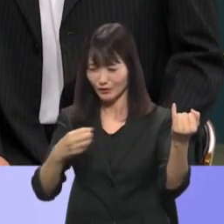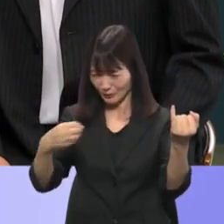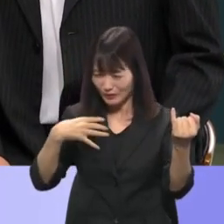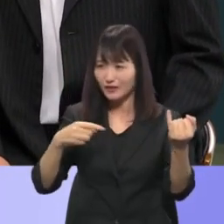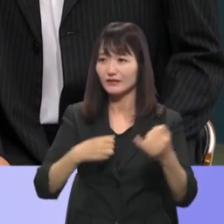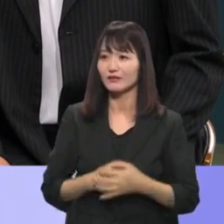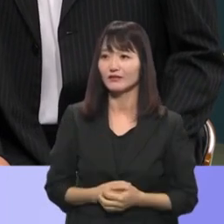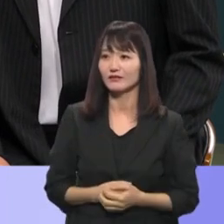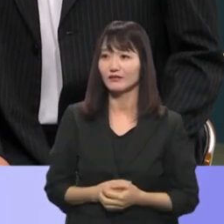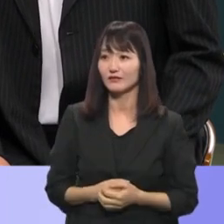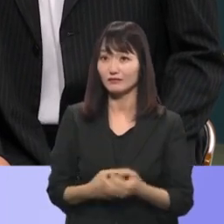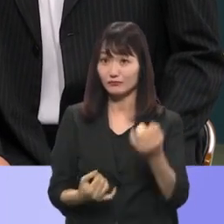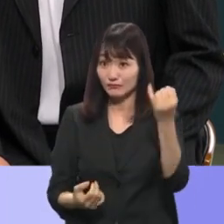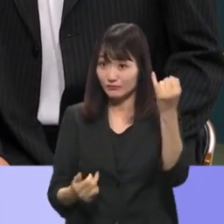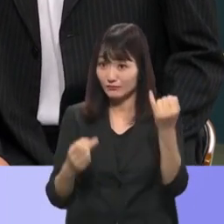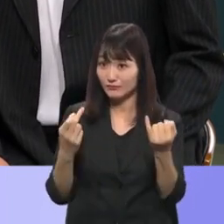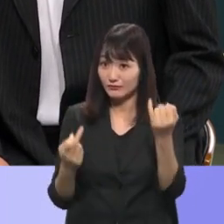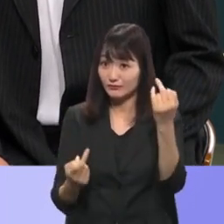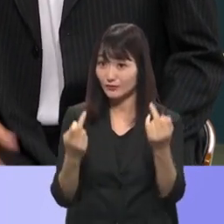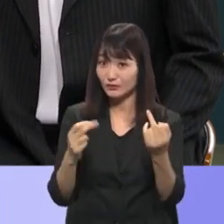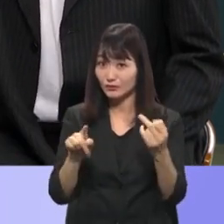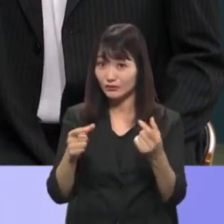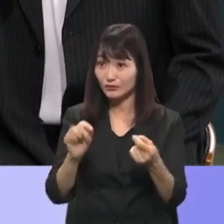얘기해 남의 길이 이래도 돼